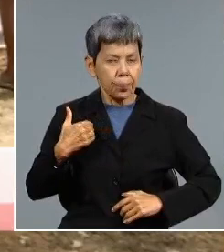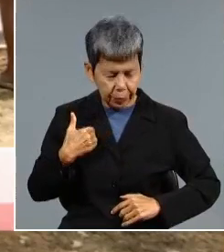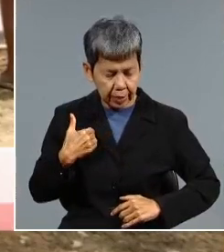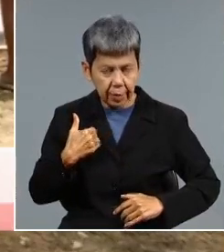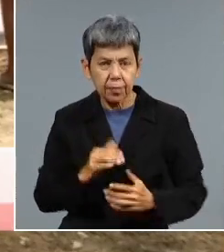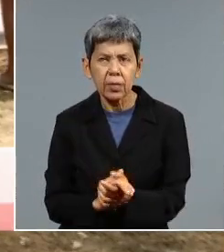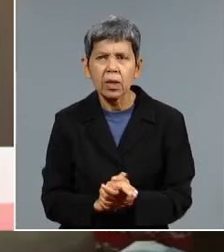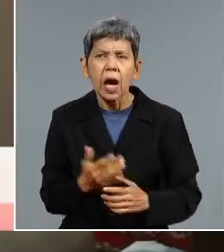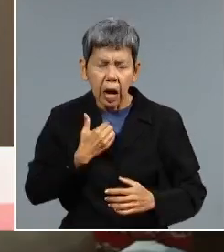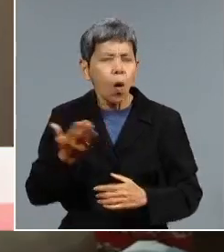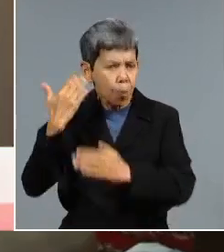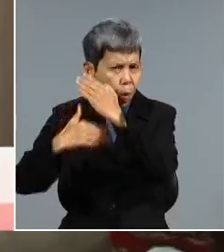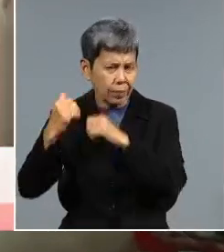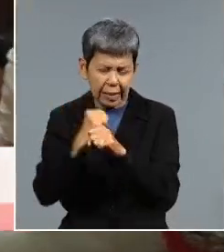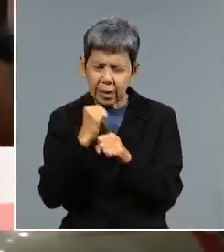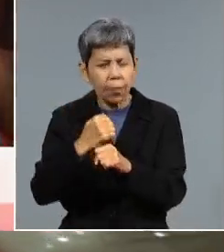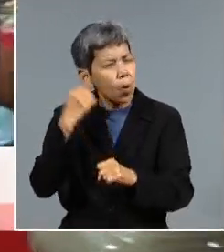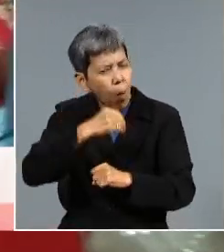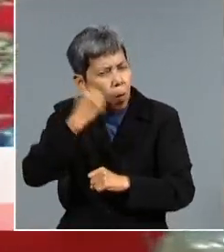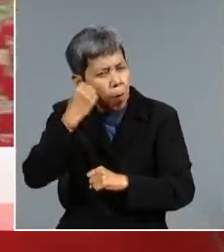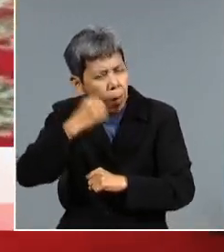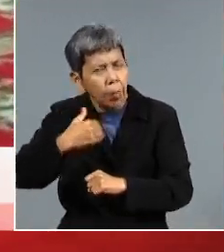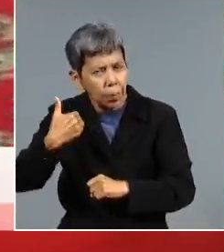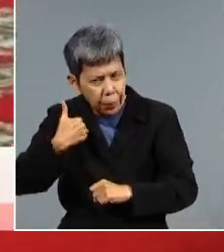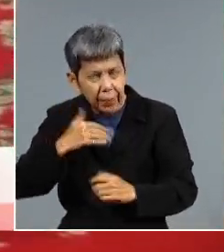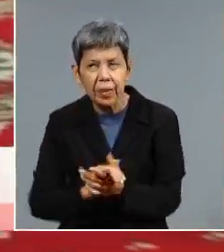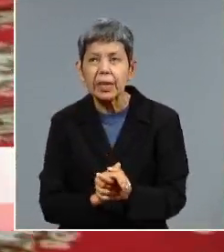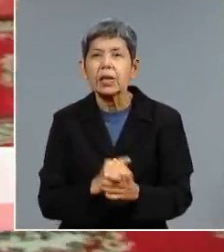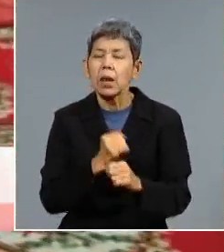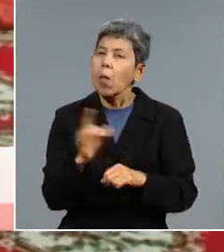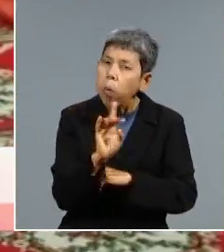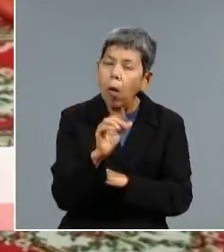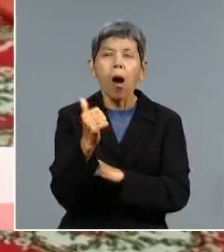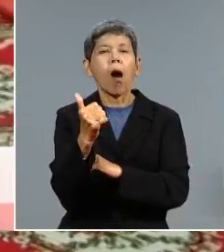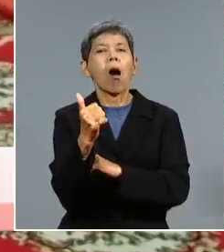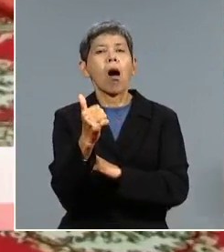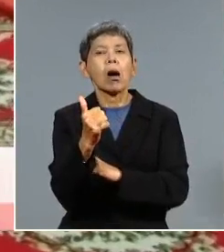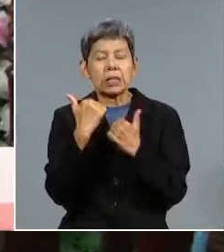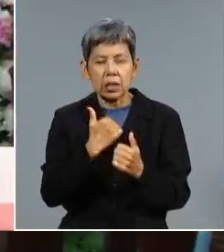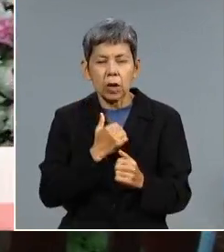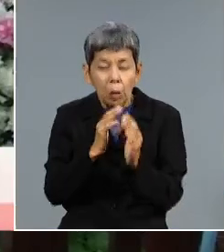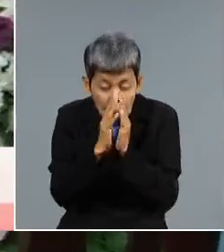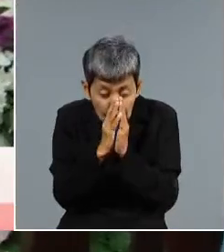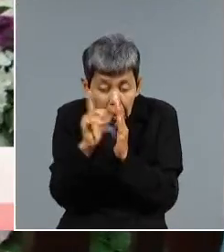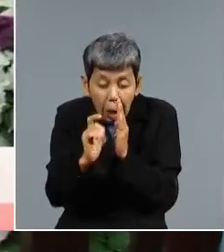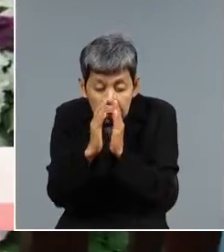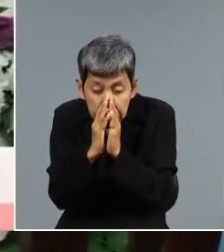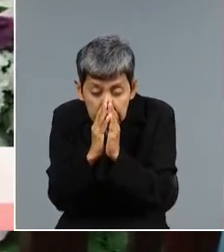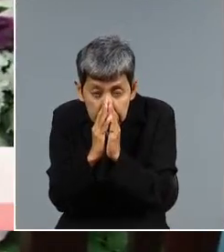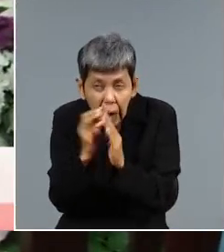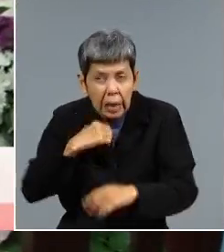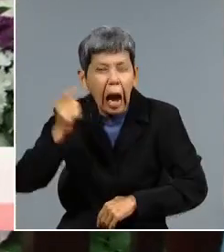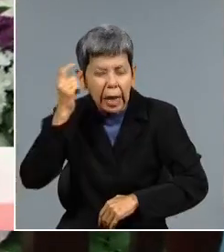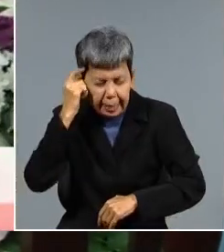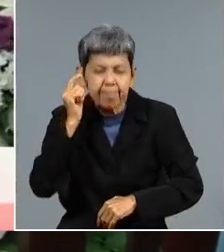เพราะเคยมีประวัติทำแบบนี้มาหลายครั้งหลายคราวแต่ก็ยังรอดออกมาและถ้าจะมาขอขมาผู้เสียชีวิตมั่น